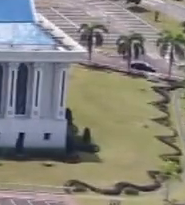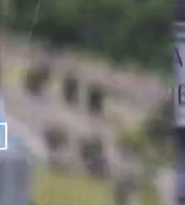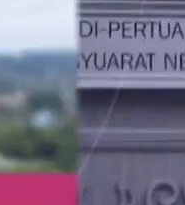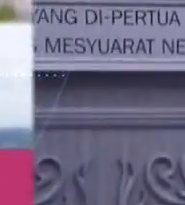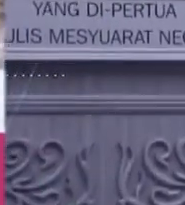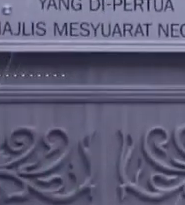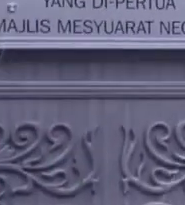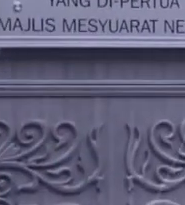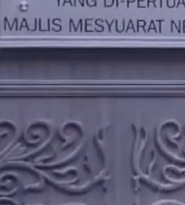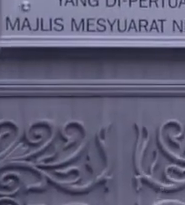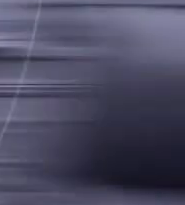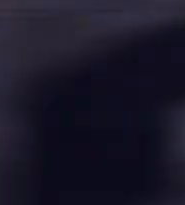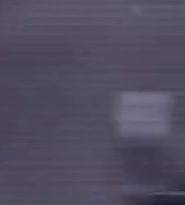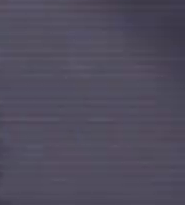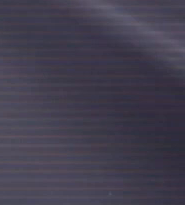hai hai